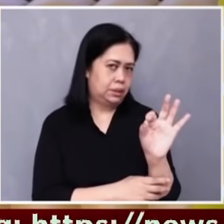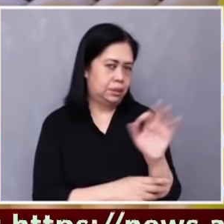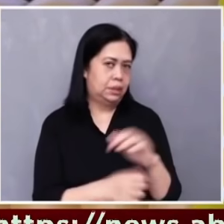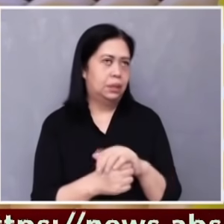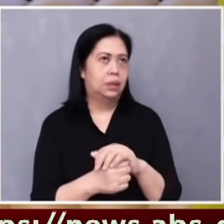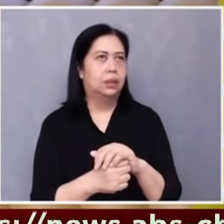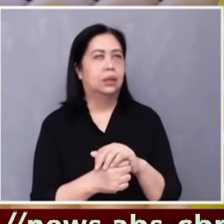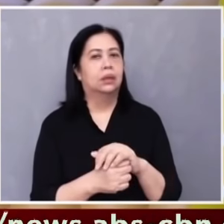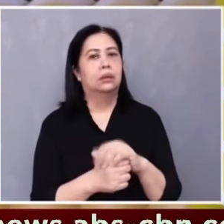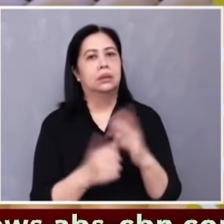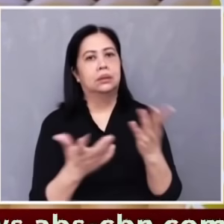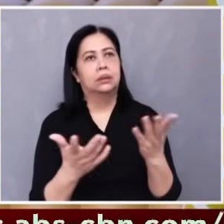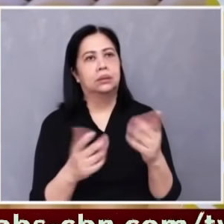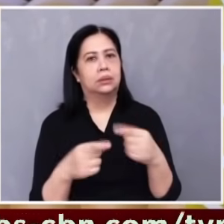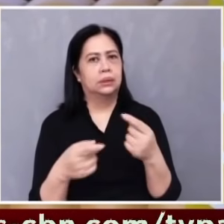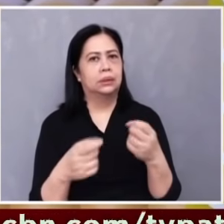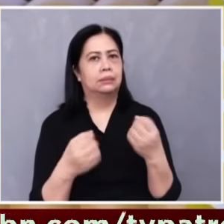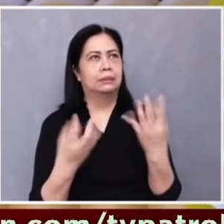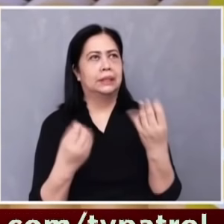2019, jillions of years ago,